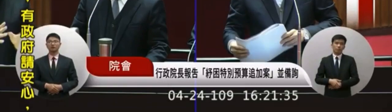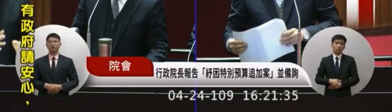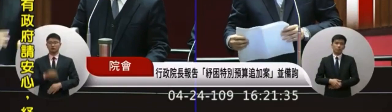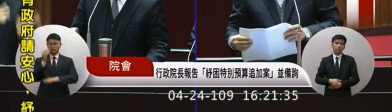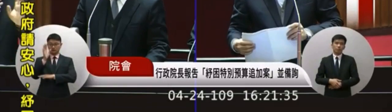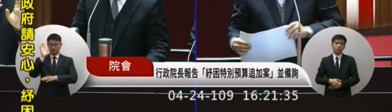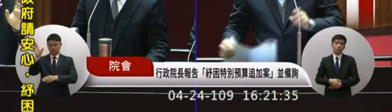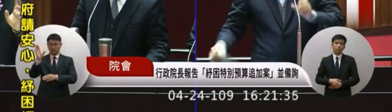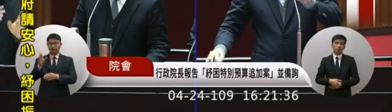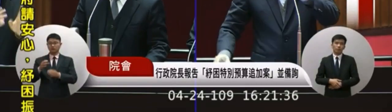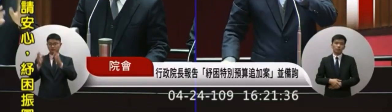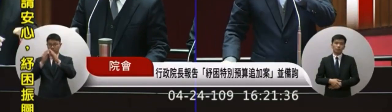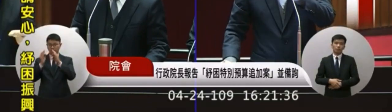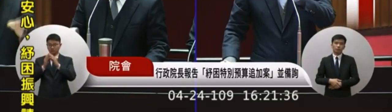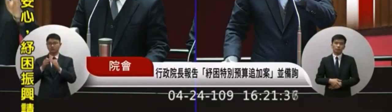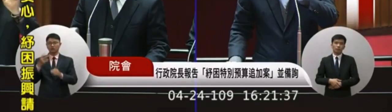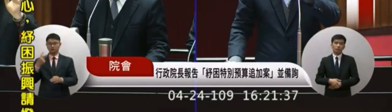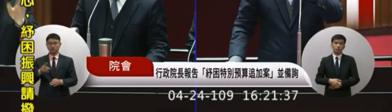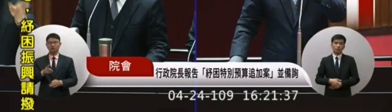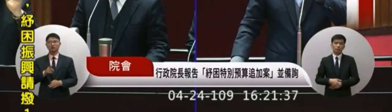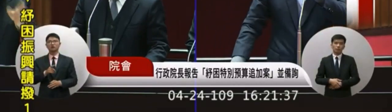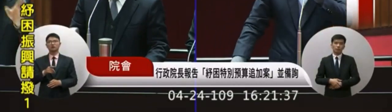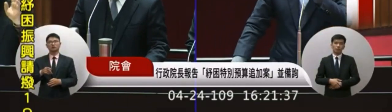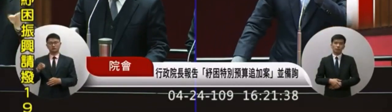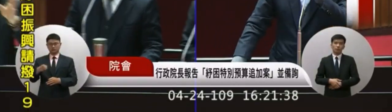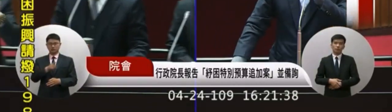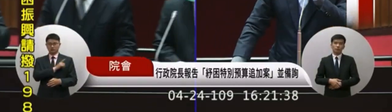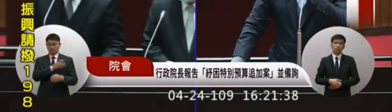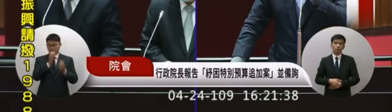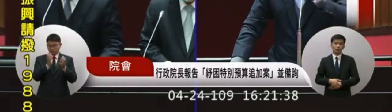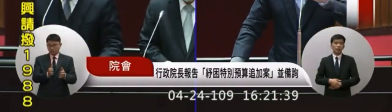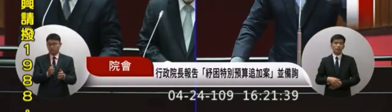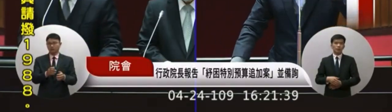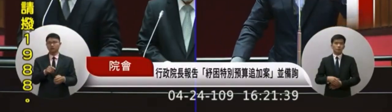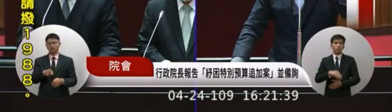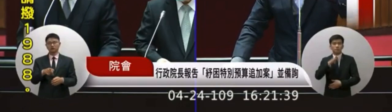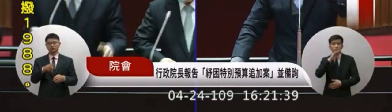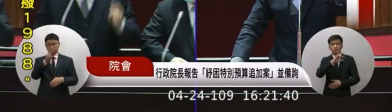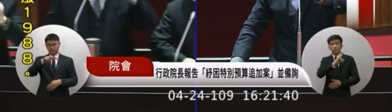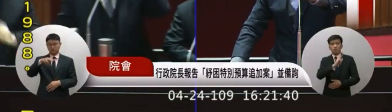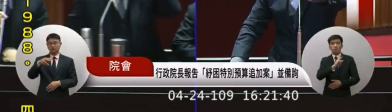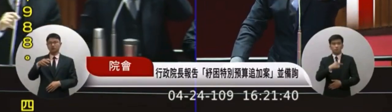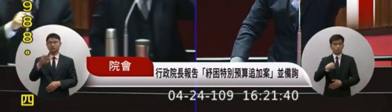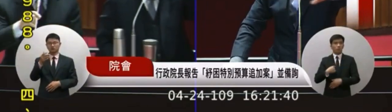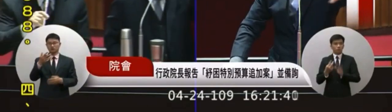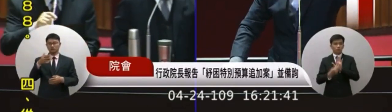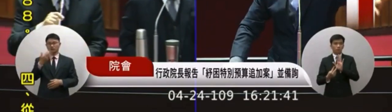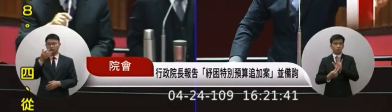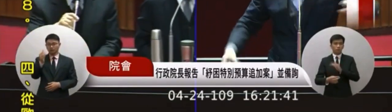包含政策贷款跟那个自办贷款，现在已经2000。 听我讲，部长，我不